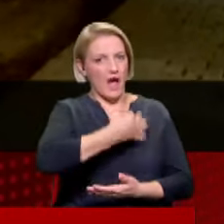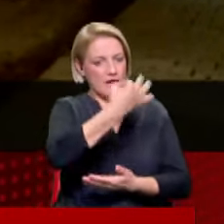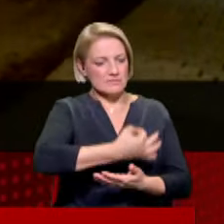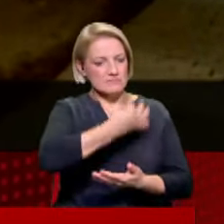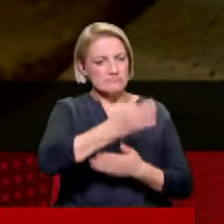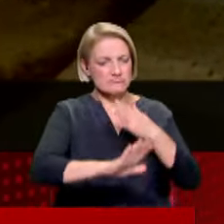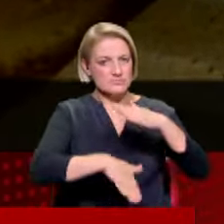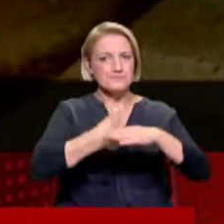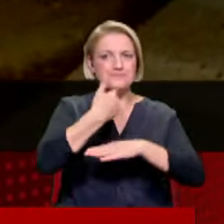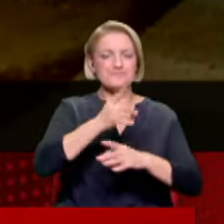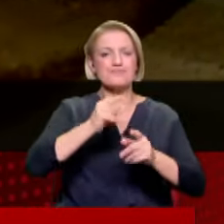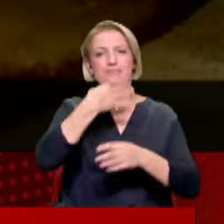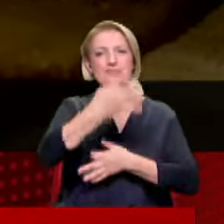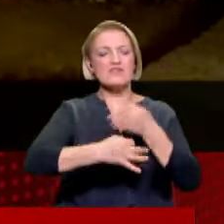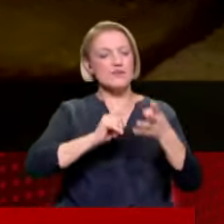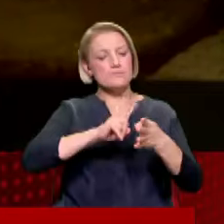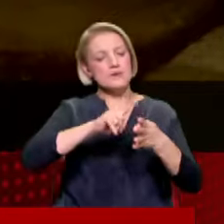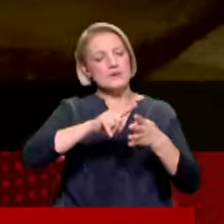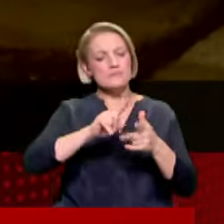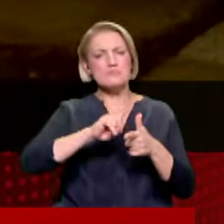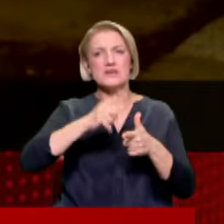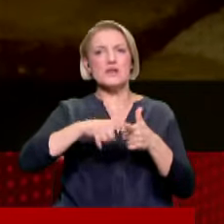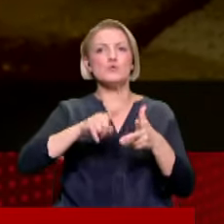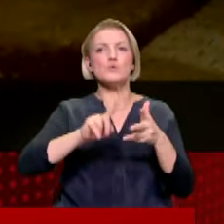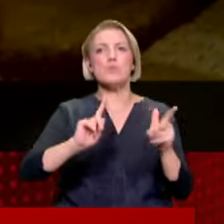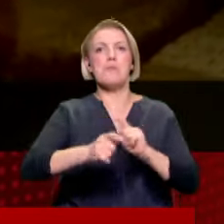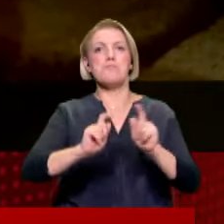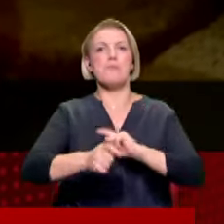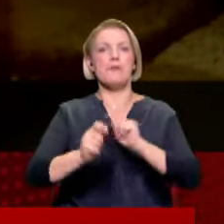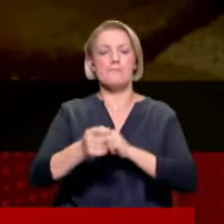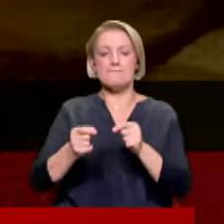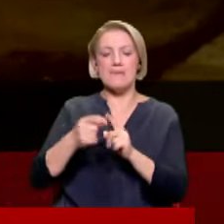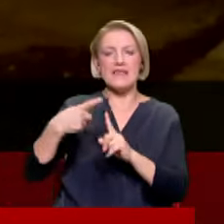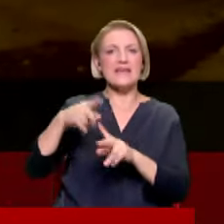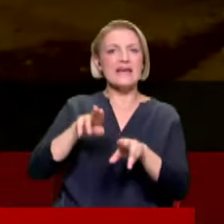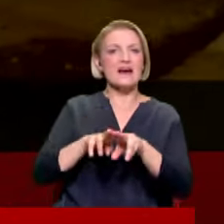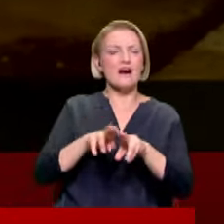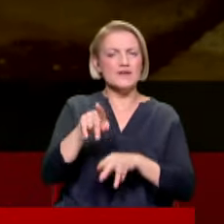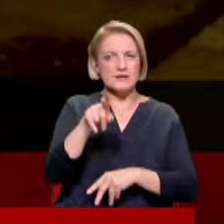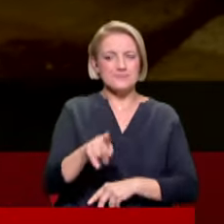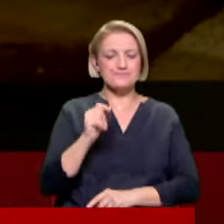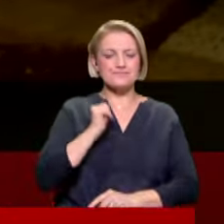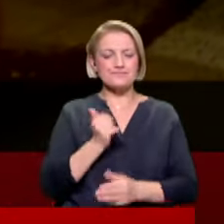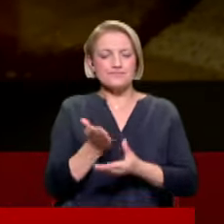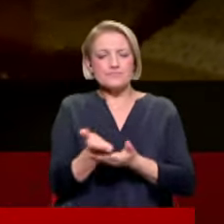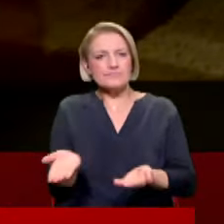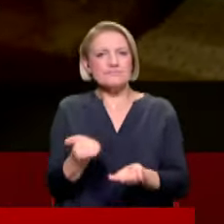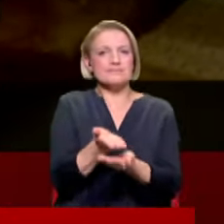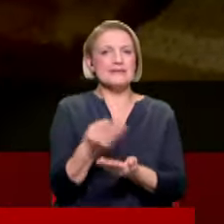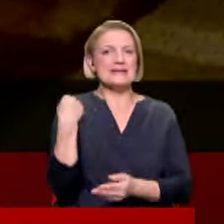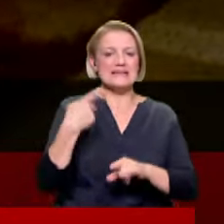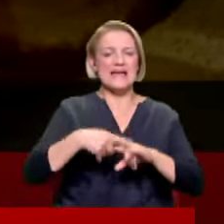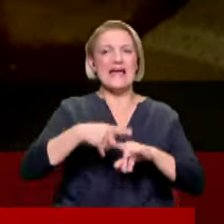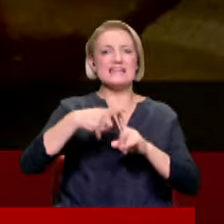sonrası ifadesini değiştirdi 3üncü kez biliyorsunuz Ayrıca BT K'dan dosyaya giren savcılık dosyasına giren yeni